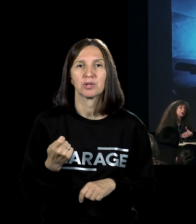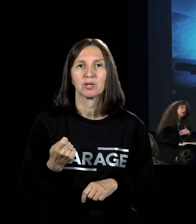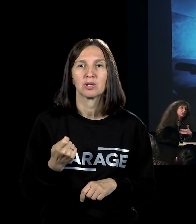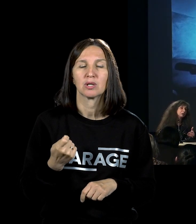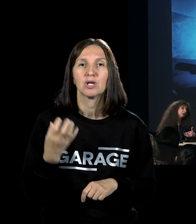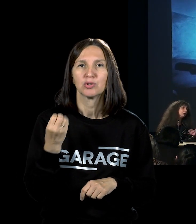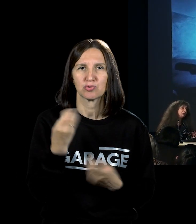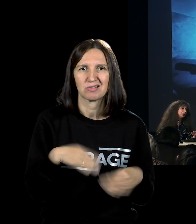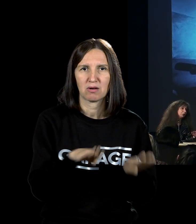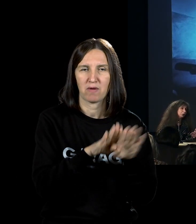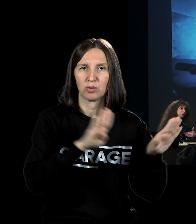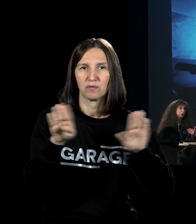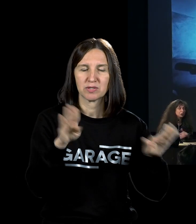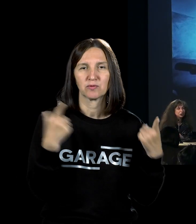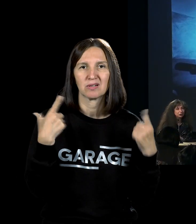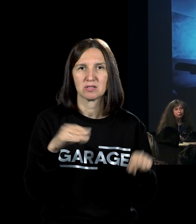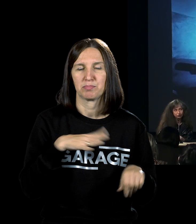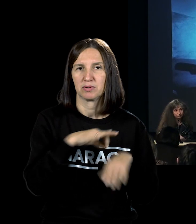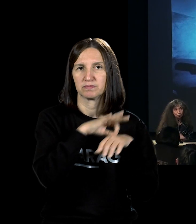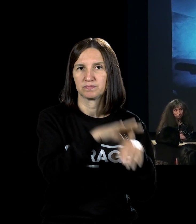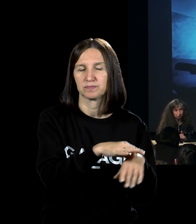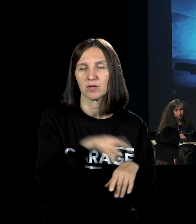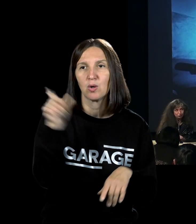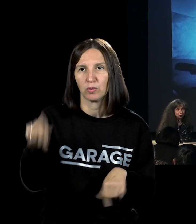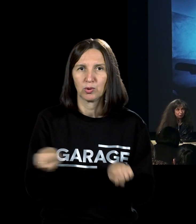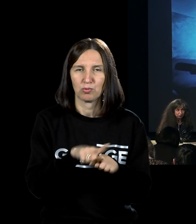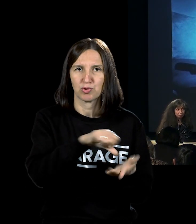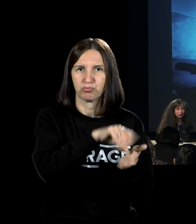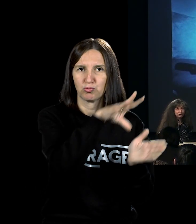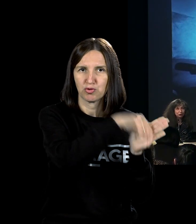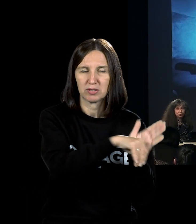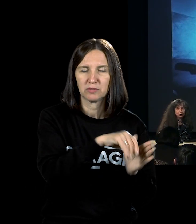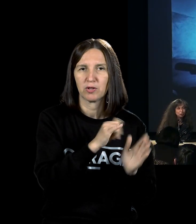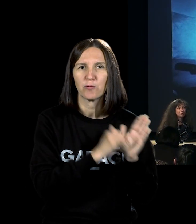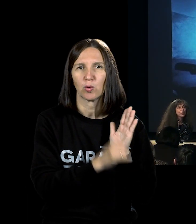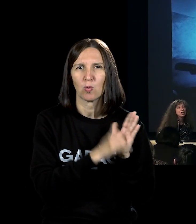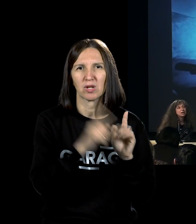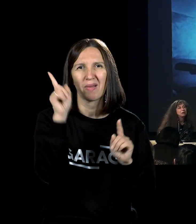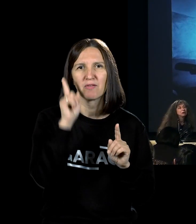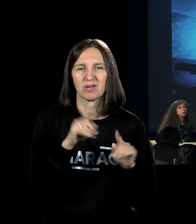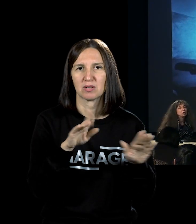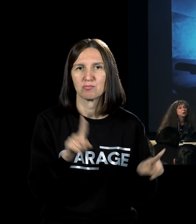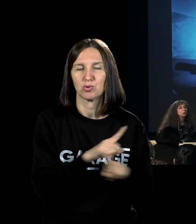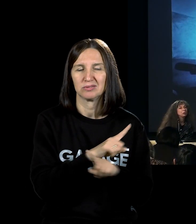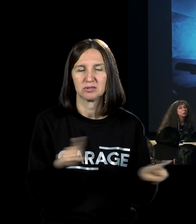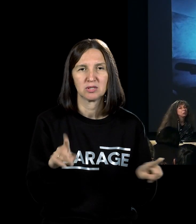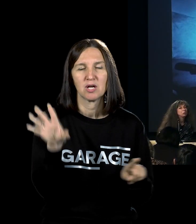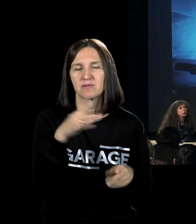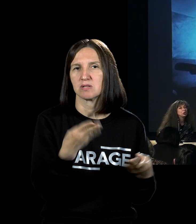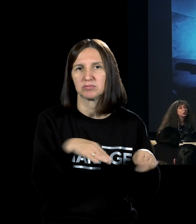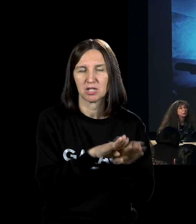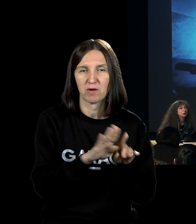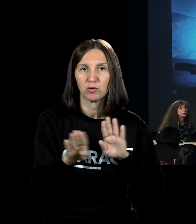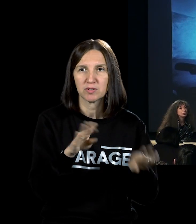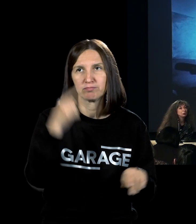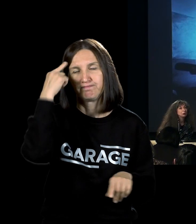после того, как все закрывают эту выставку, он понимает, что он должен закрыть свою выставку тоже, потому что иначе ему будет не, иначе будет глупо. И в этом же году